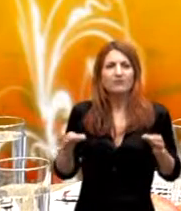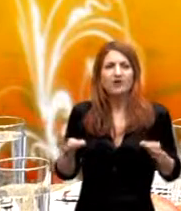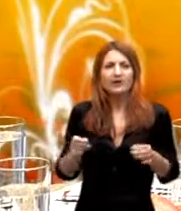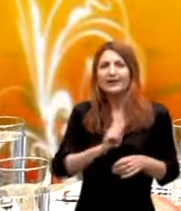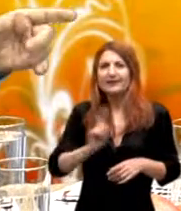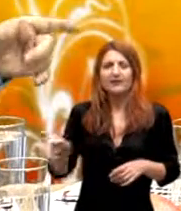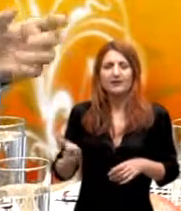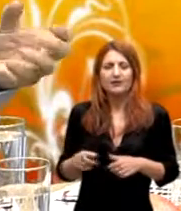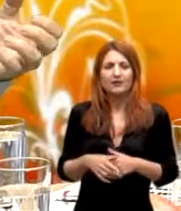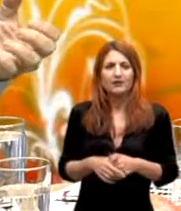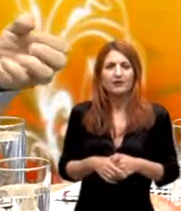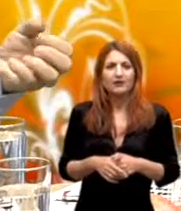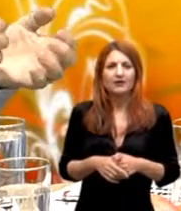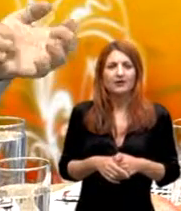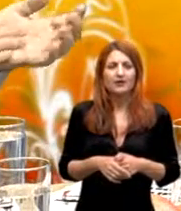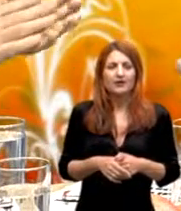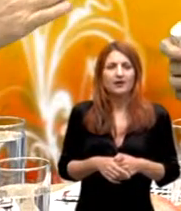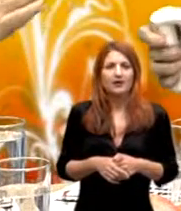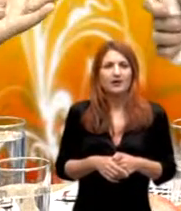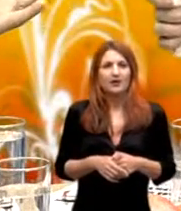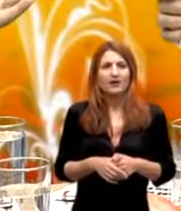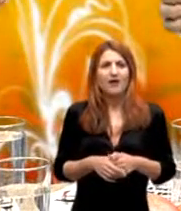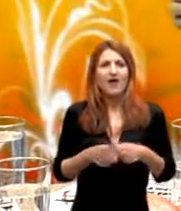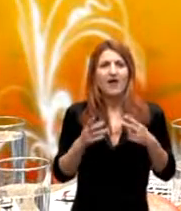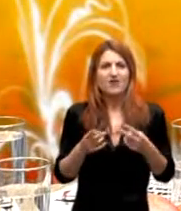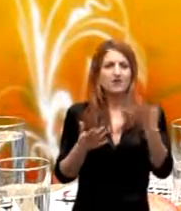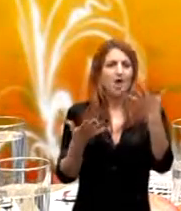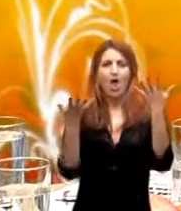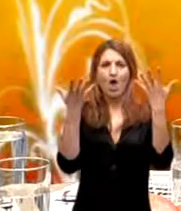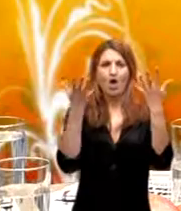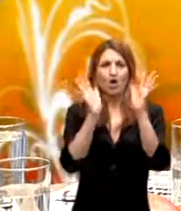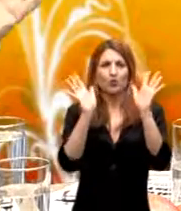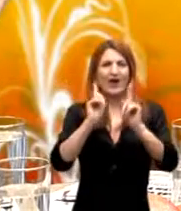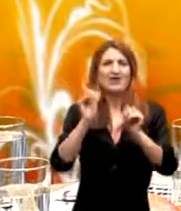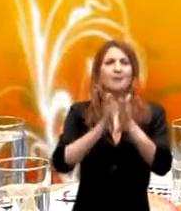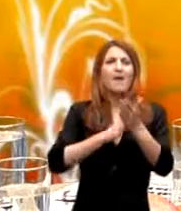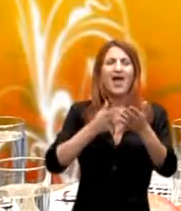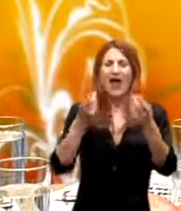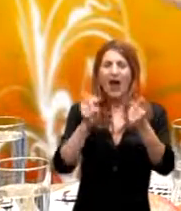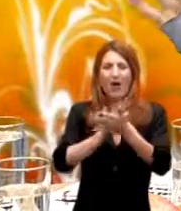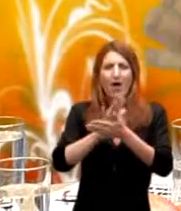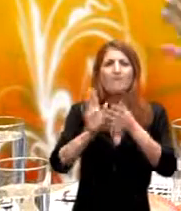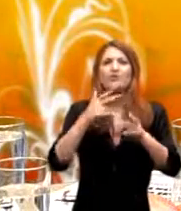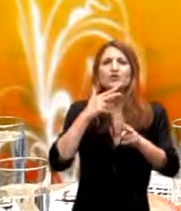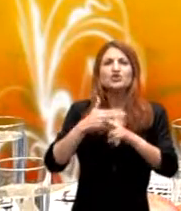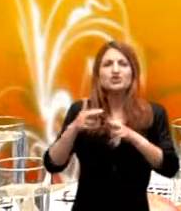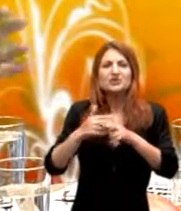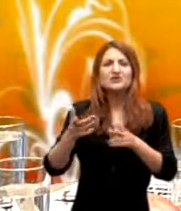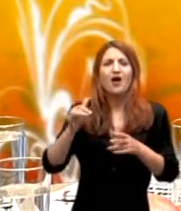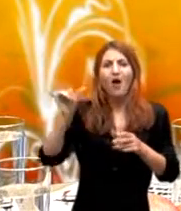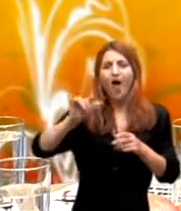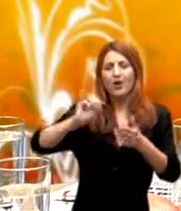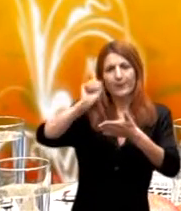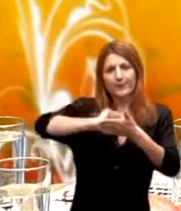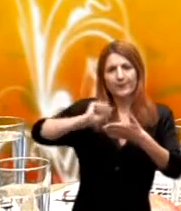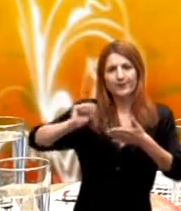tkivo. Nikada. Jer je jako važno znati da nije dlan znoja, da je uvijek, kako se zove, sve u redu, očišćeno s alkoholom. Zapravo mi to